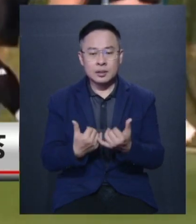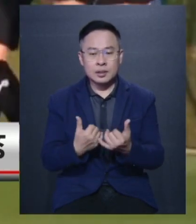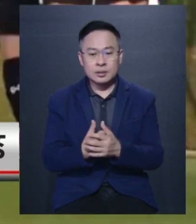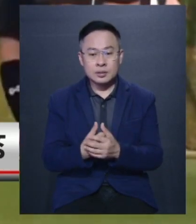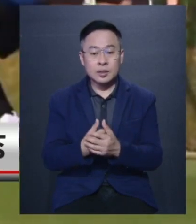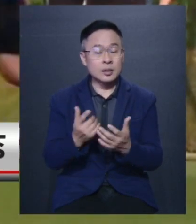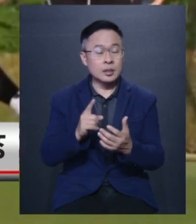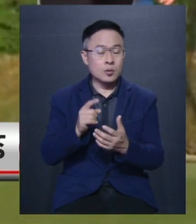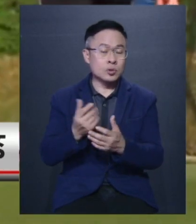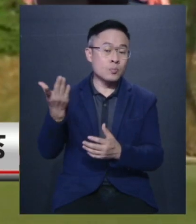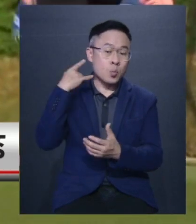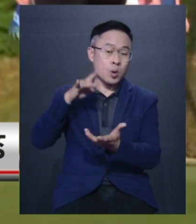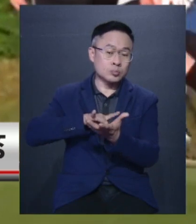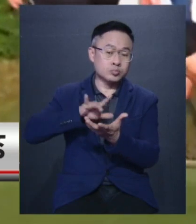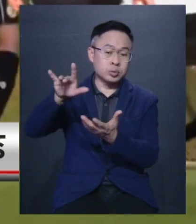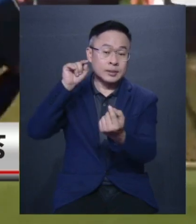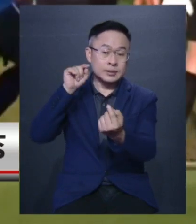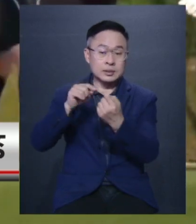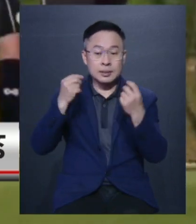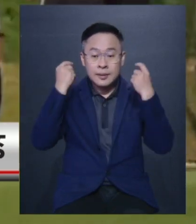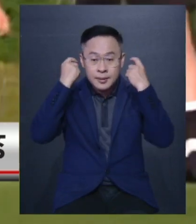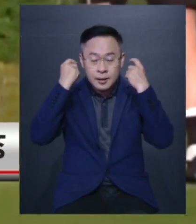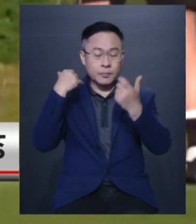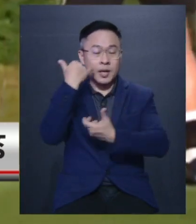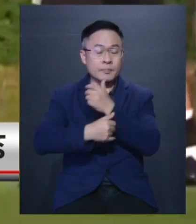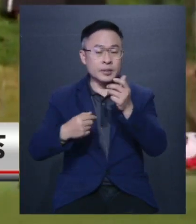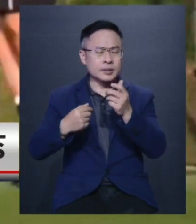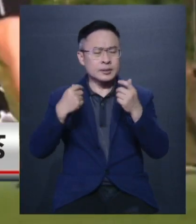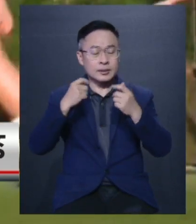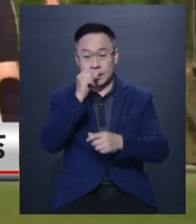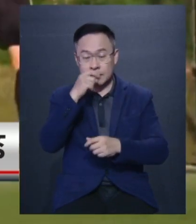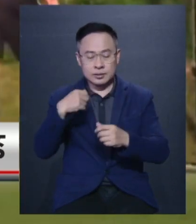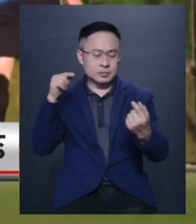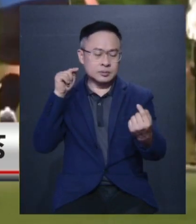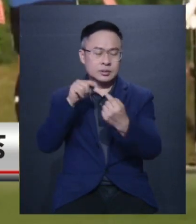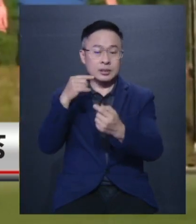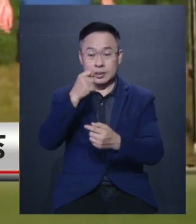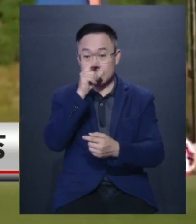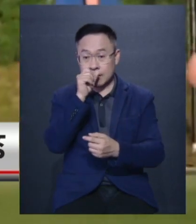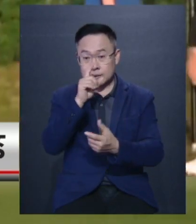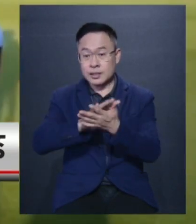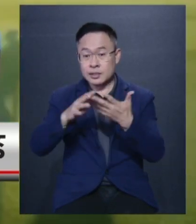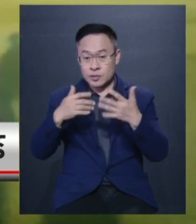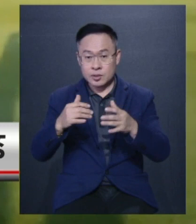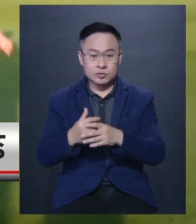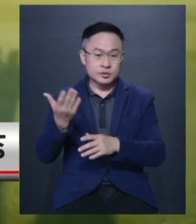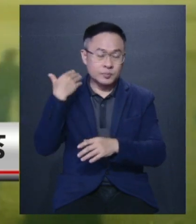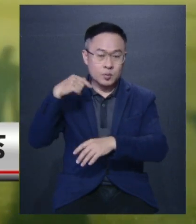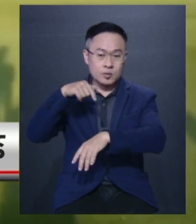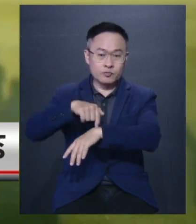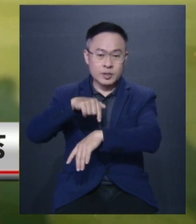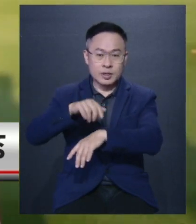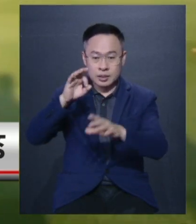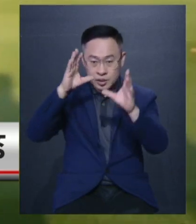เมื่อวานนี้ค่ะในช่วงเวลา 21:00นตามเวลาประเทศไทยนะคะโค้ชล่ะก็แนะนำลูกทีมทั้งหมด 21คน